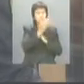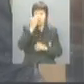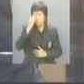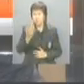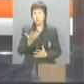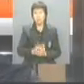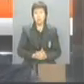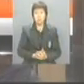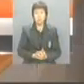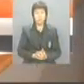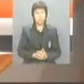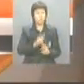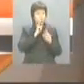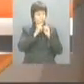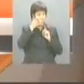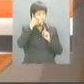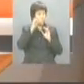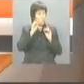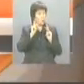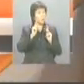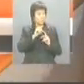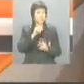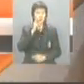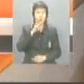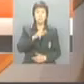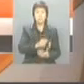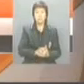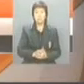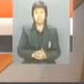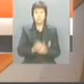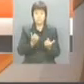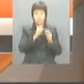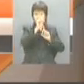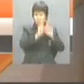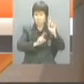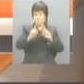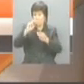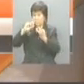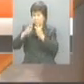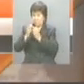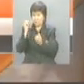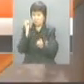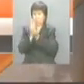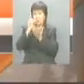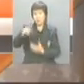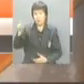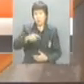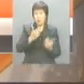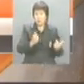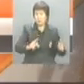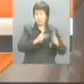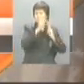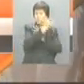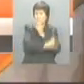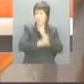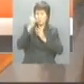ได้ยินอยู่ในสายนะคะ ครับ ค่ะเท่าที่ได้มีการประเมินสถานการณ์ที่เกิดขึ้นในขณะนี้ทางกระทรวงการต่างประเทศได้มีการประเมินสถานการณ์ยังไงบ้